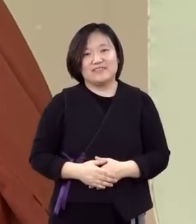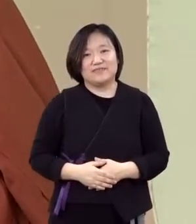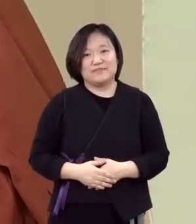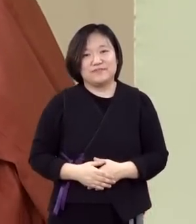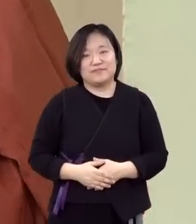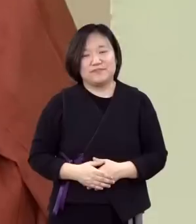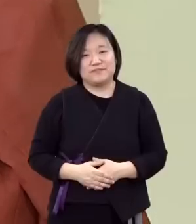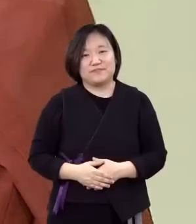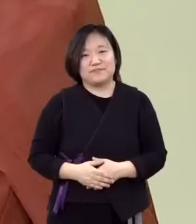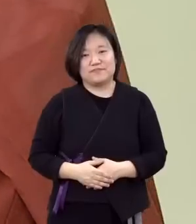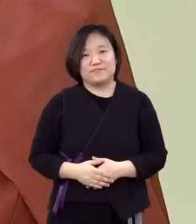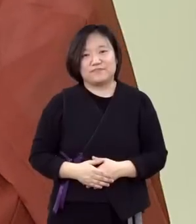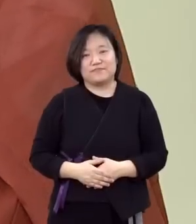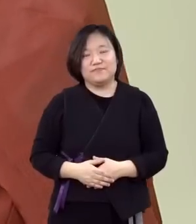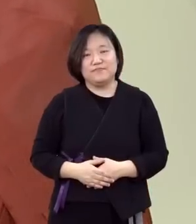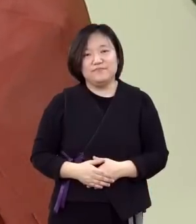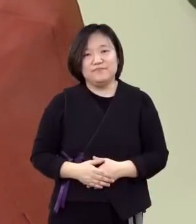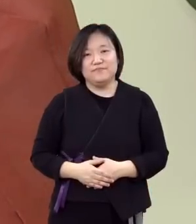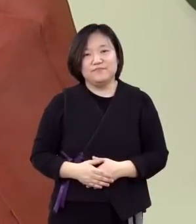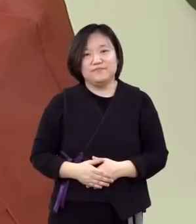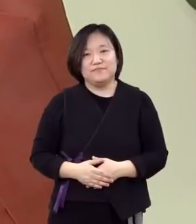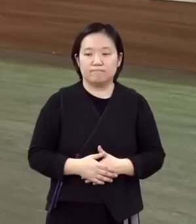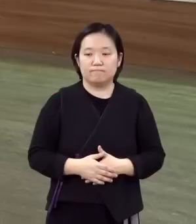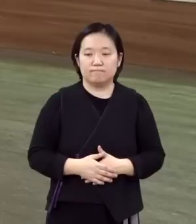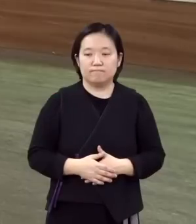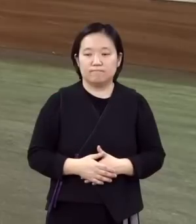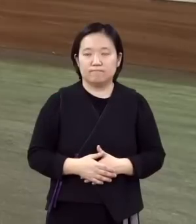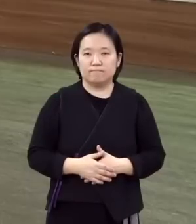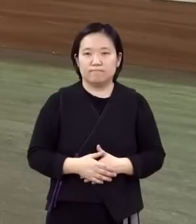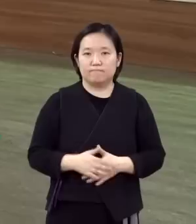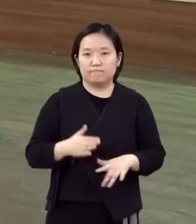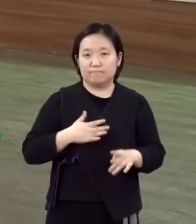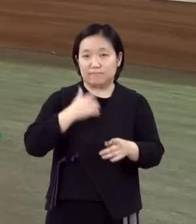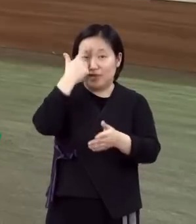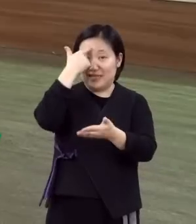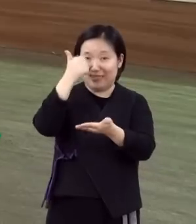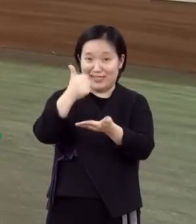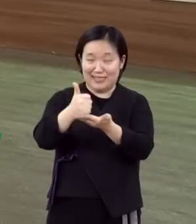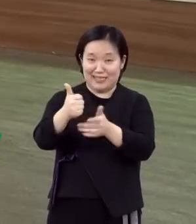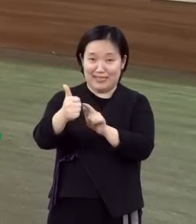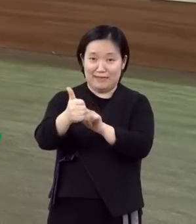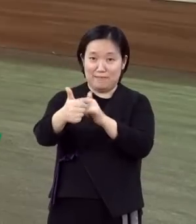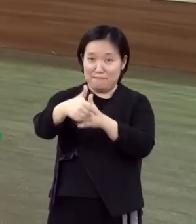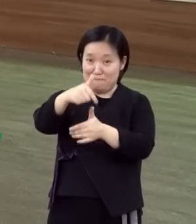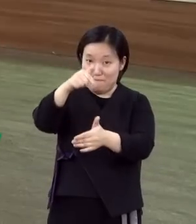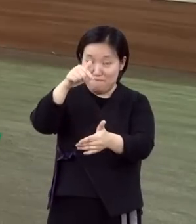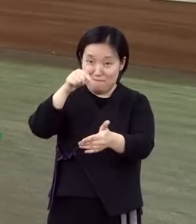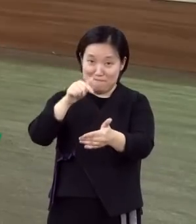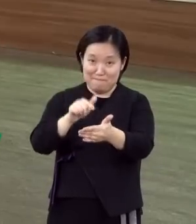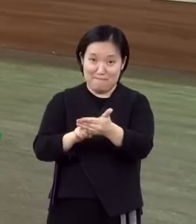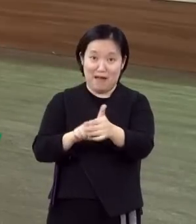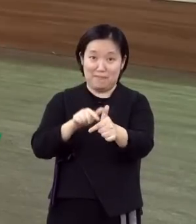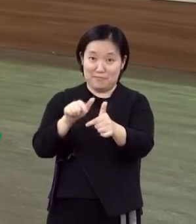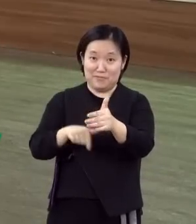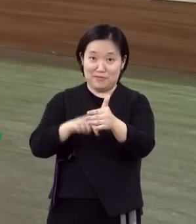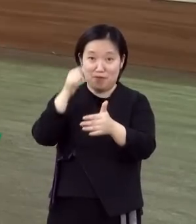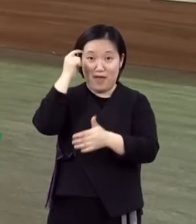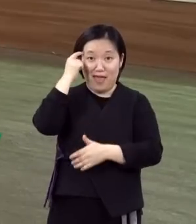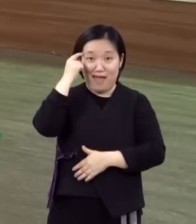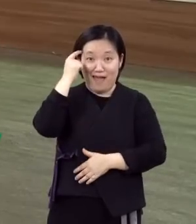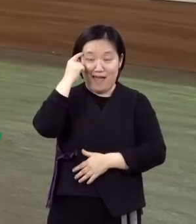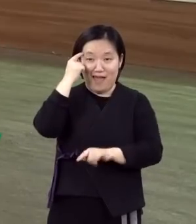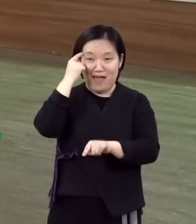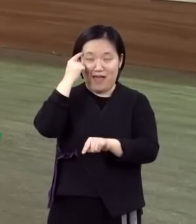저도 이이야기를직접들었어요.그승려는진심으로